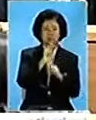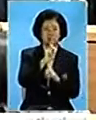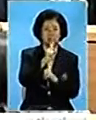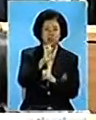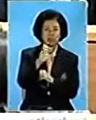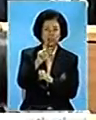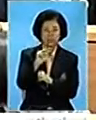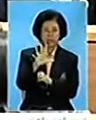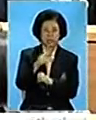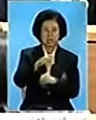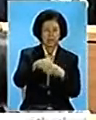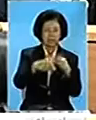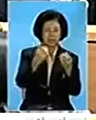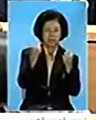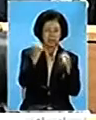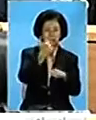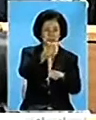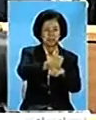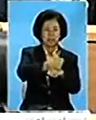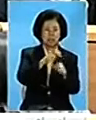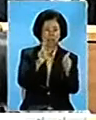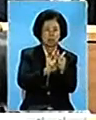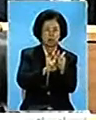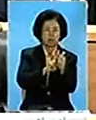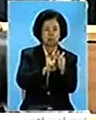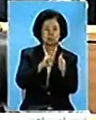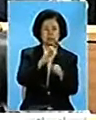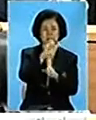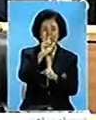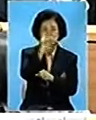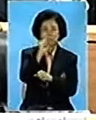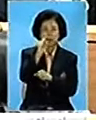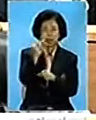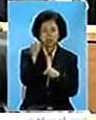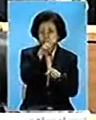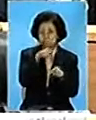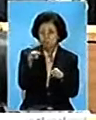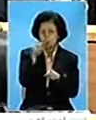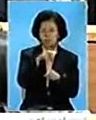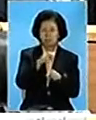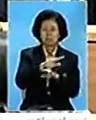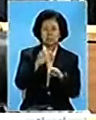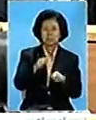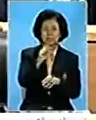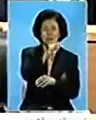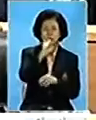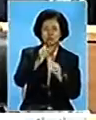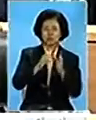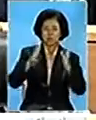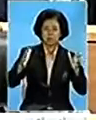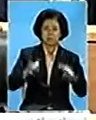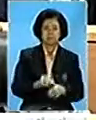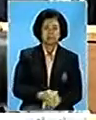ประธานสภากับรองประธานสภานะครับควบคุมไปตามข้อบังคับไม่ใช่ส.ส.นี่ยิ่งใหญ่มากนะครับผมก็จะทำพยายามท